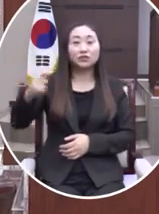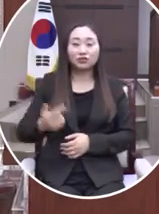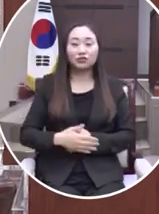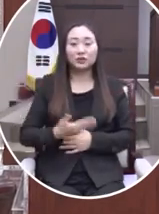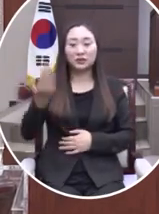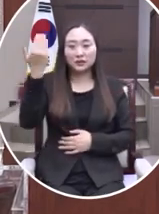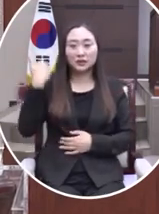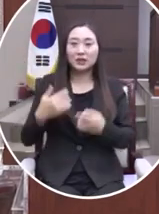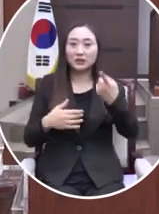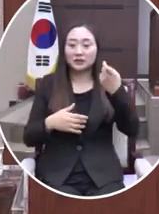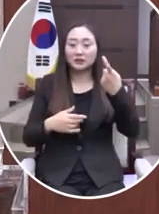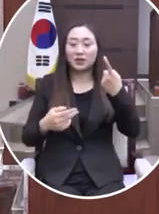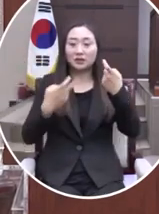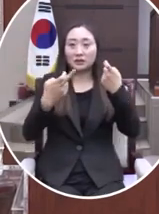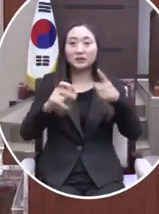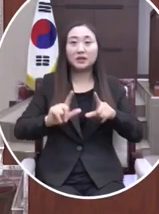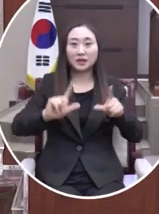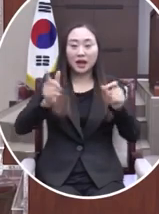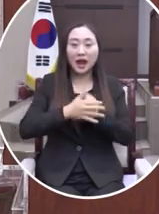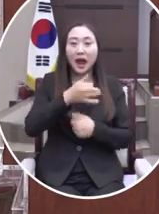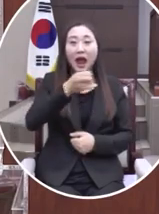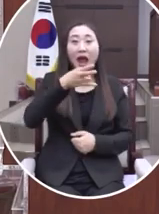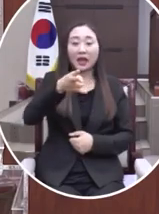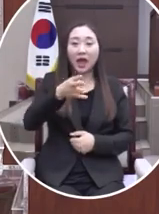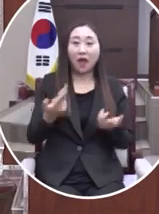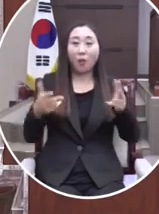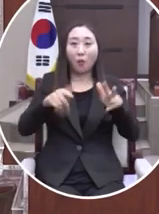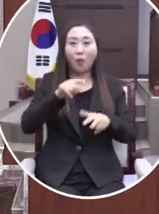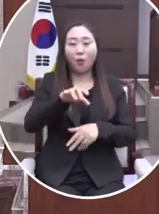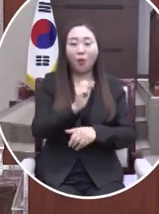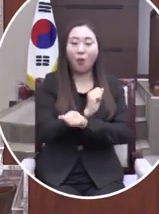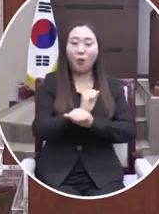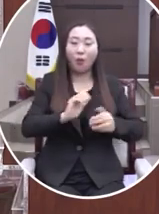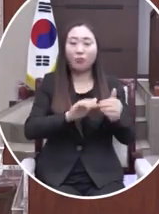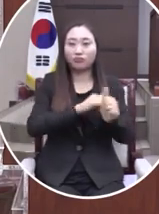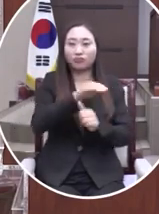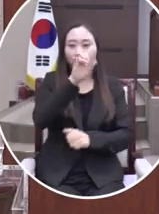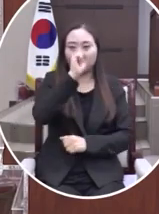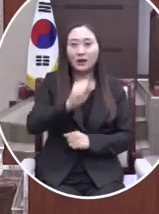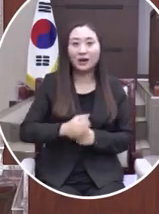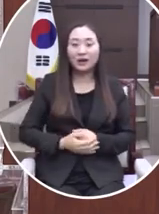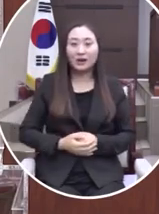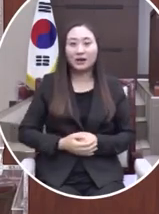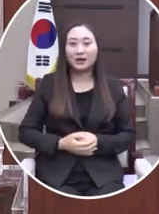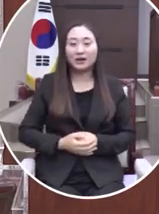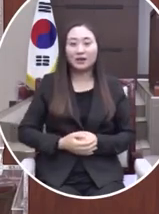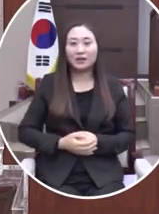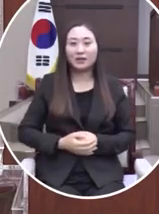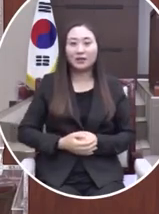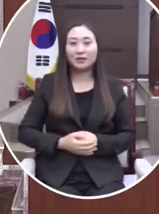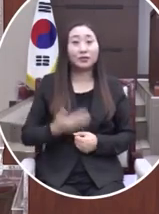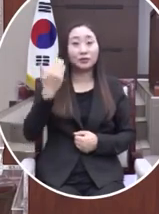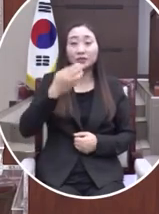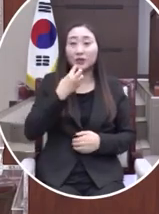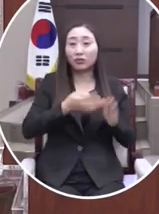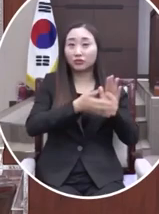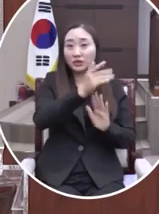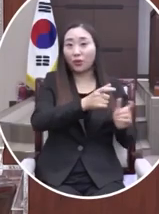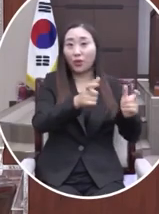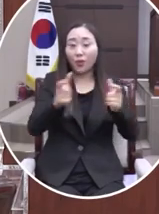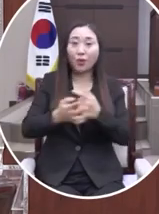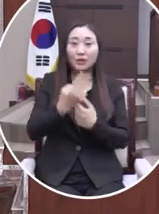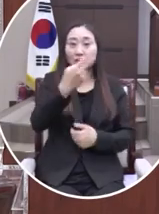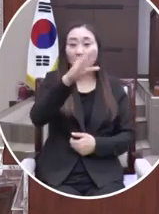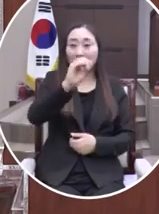11월 12일 하계일동 골마을 근린공원은 활기가 넘쳤습니다. 최근 서울시는 각 동별